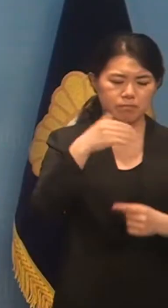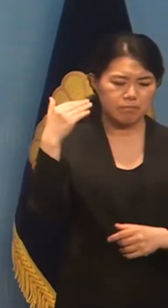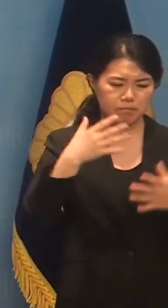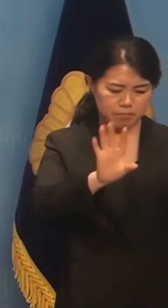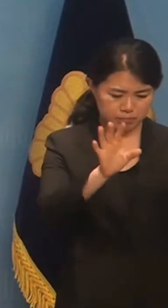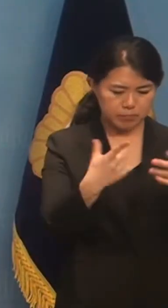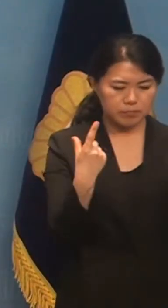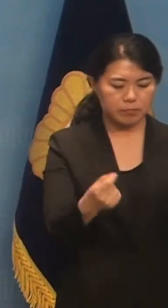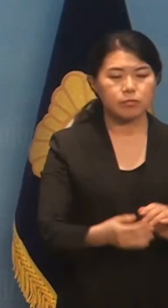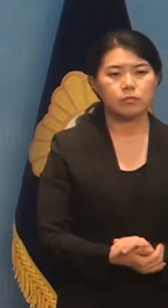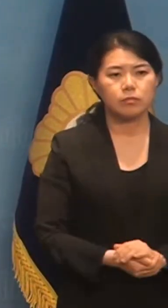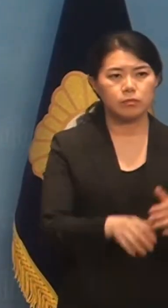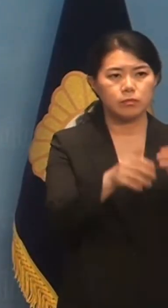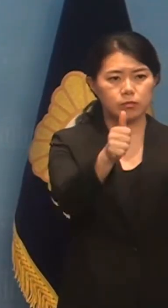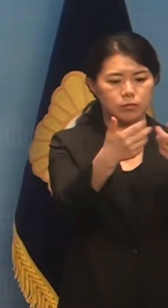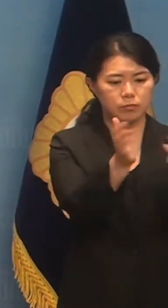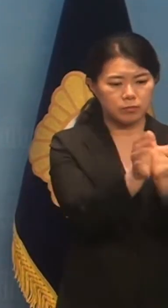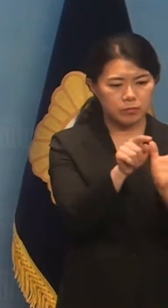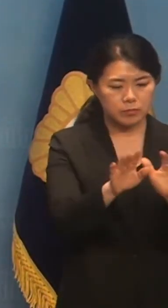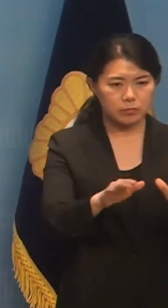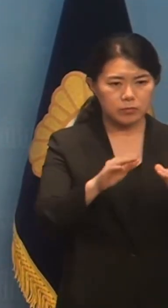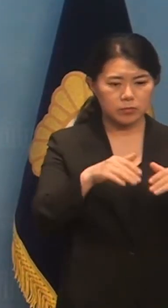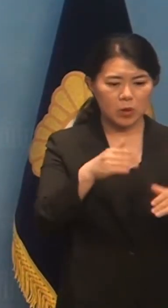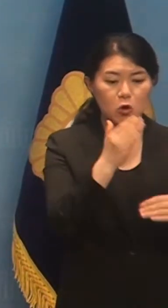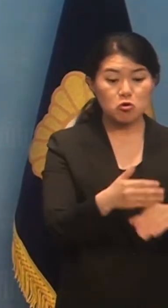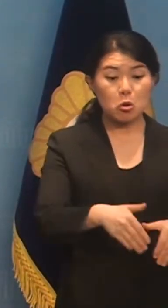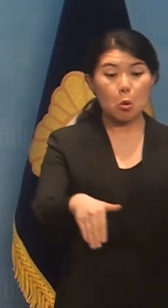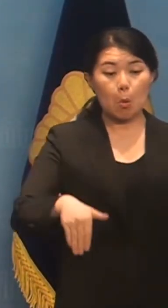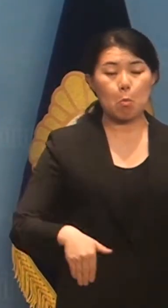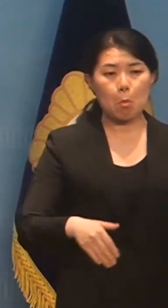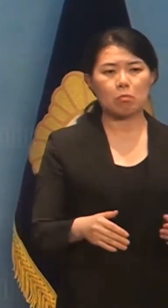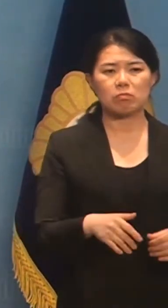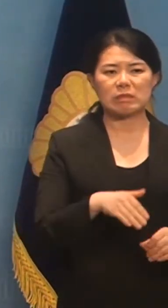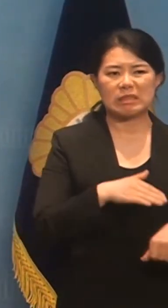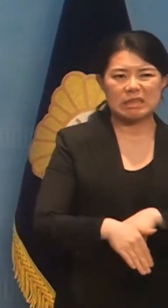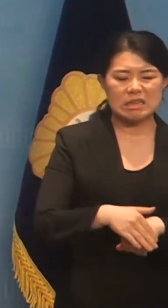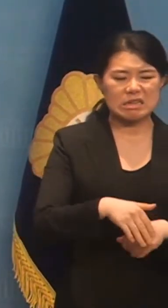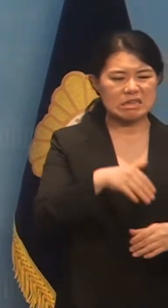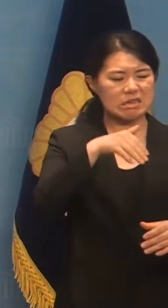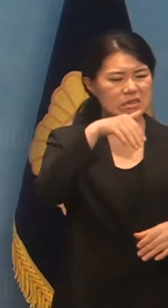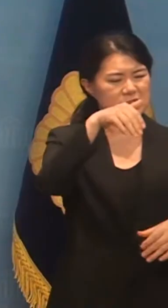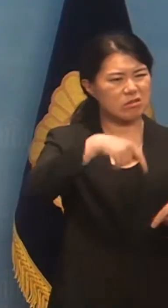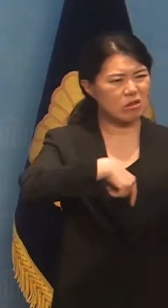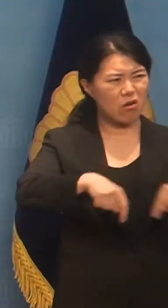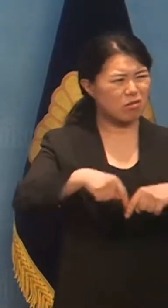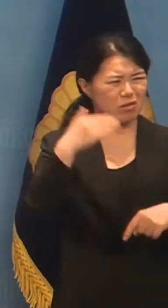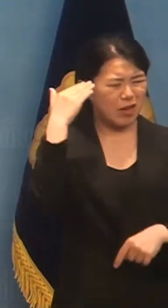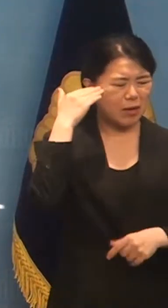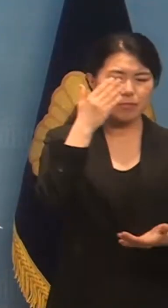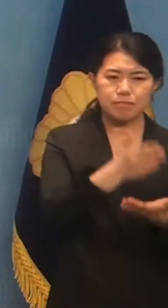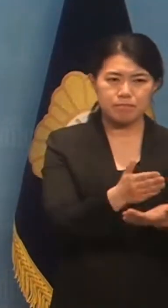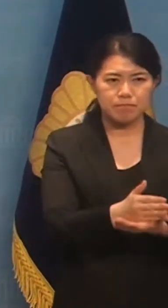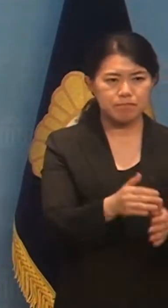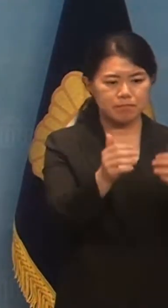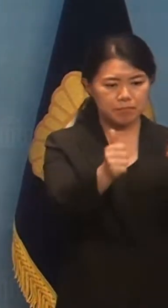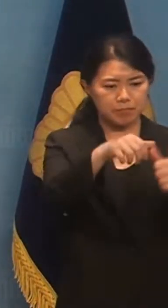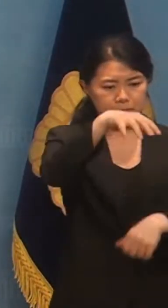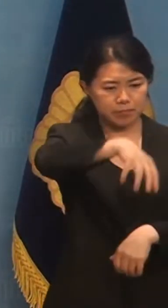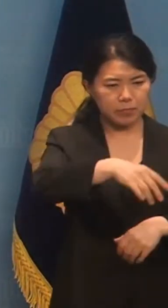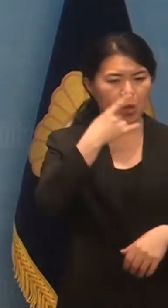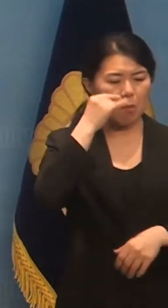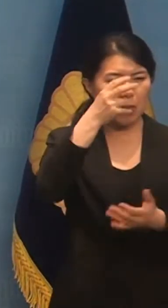행위이다. 사법부는 더 이상 중립을 가장한 정치 개입을 당장 멈춰야 한다. 법원이